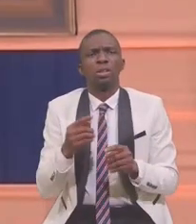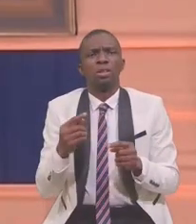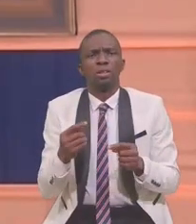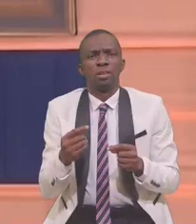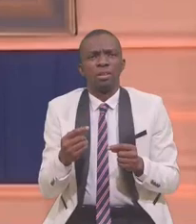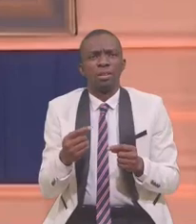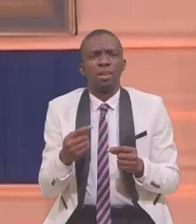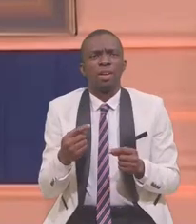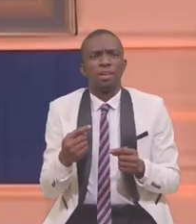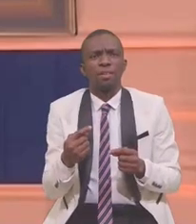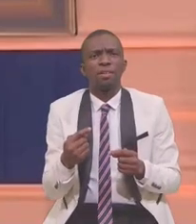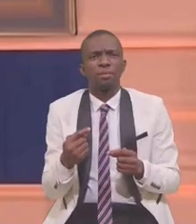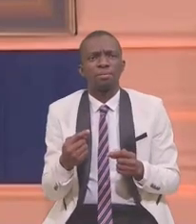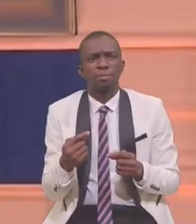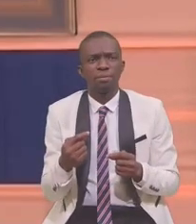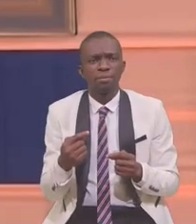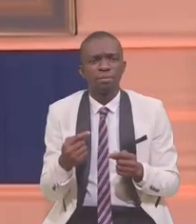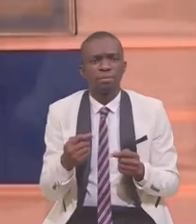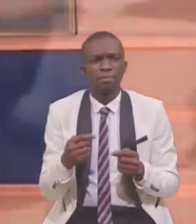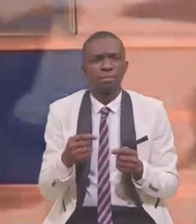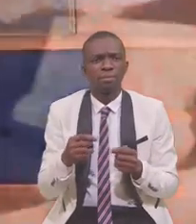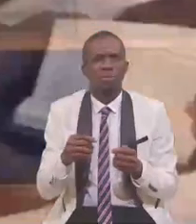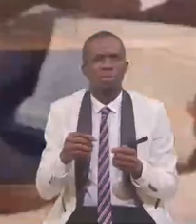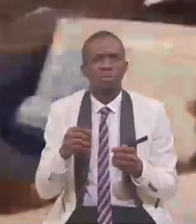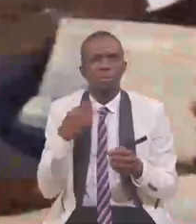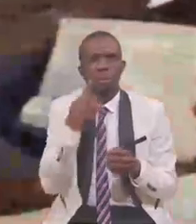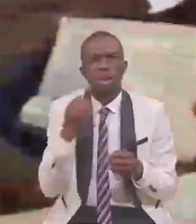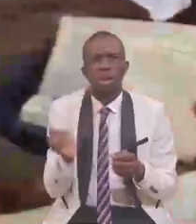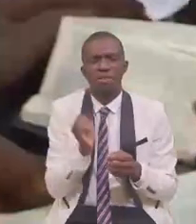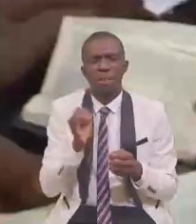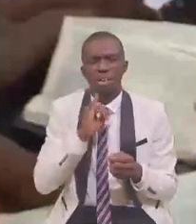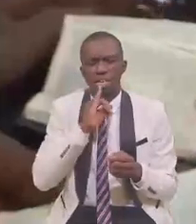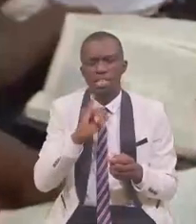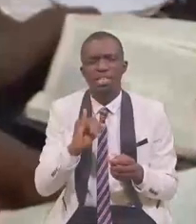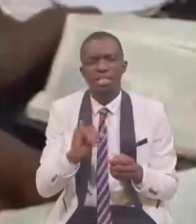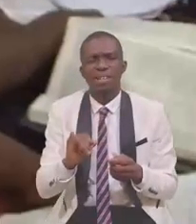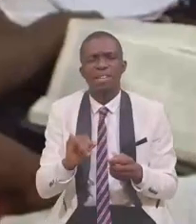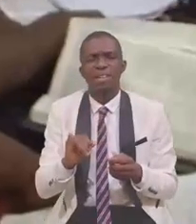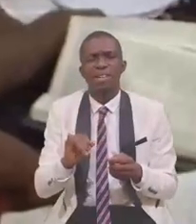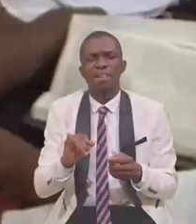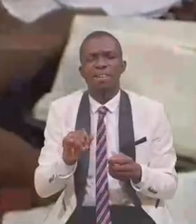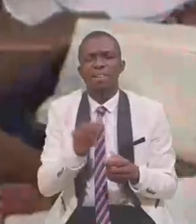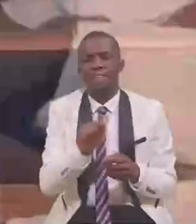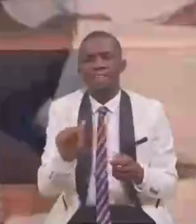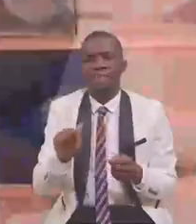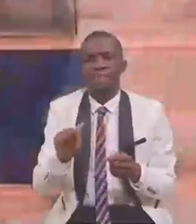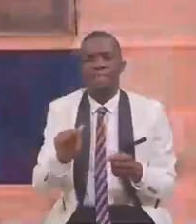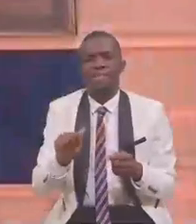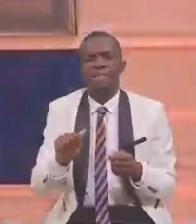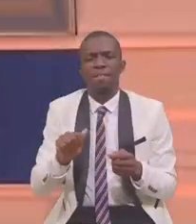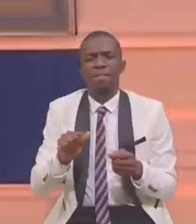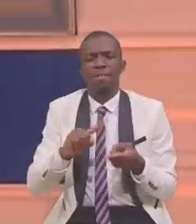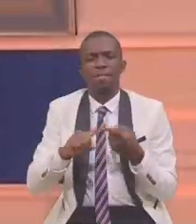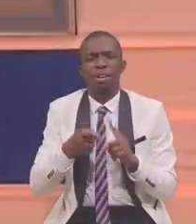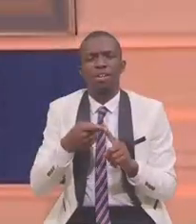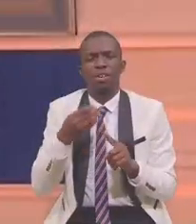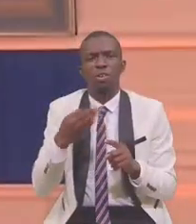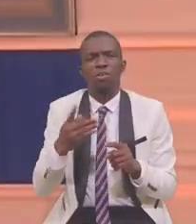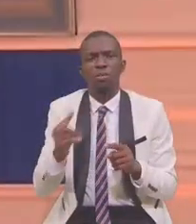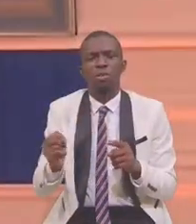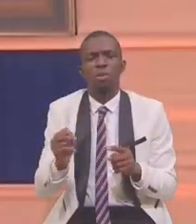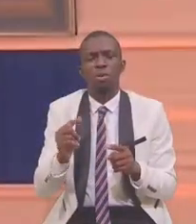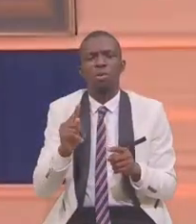au bistrot avec eux et aller au cinéma avec eux, celui donc qui veut être ami du monde sera ennemi de Dieu. Je prie que